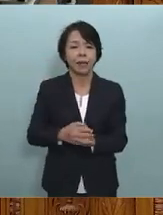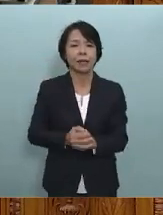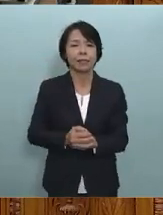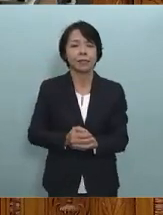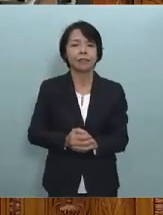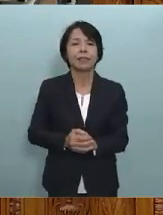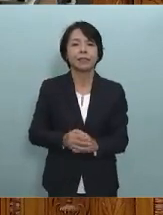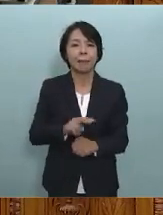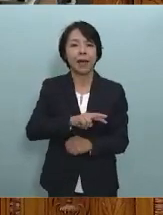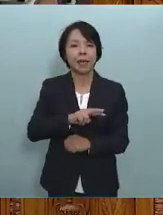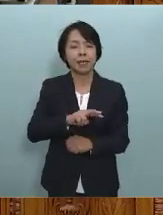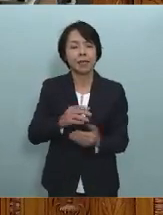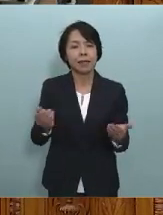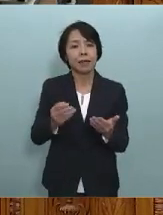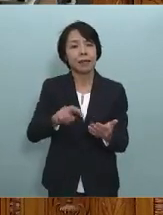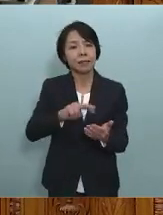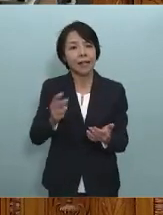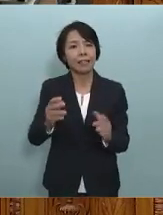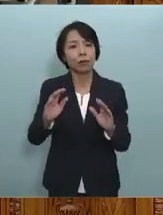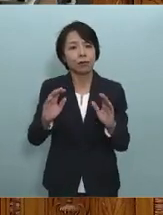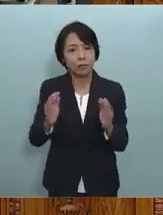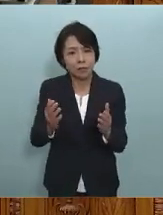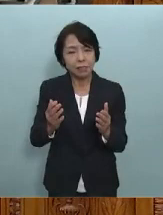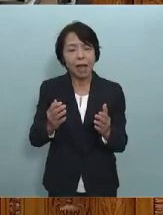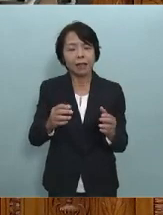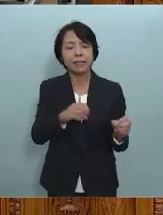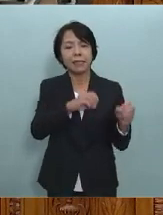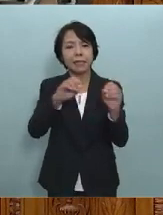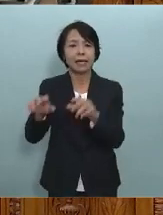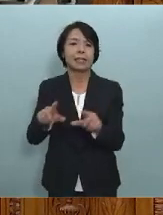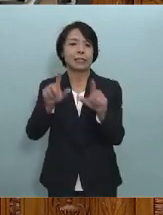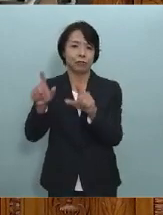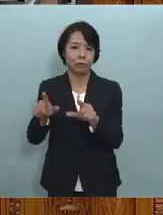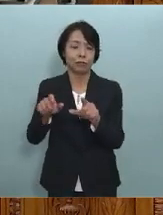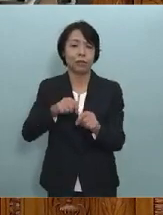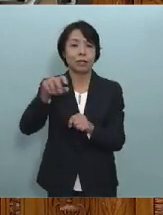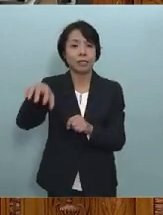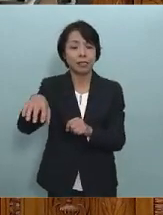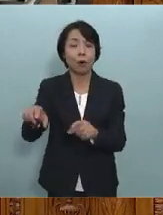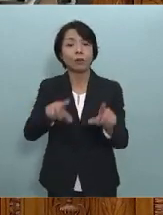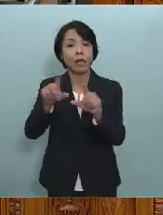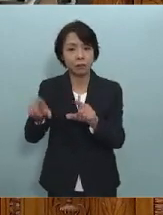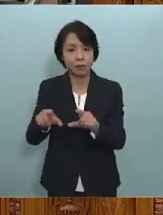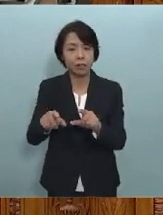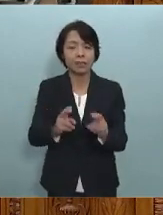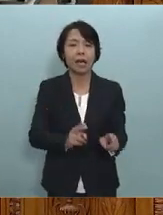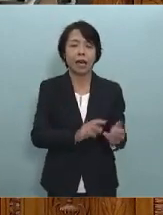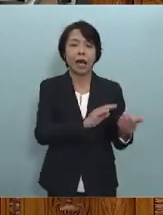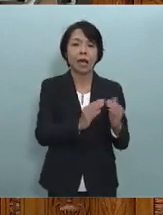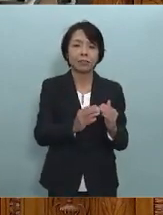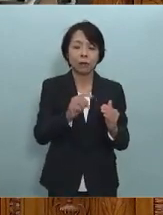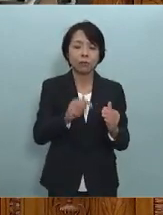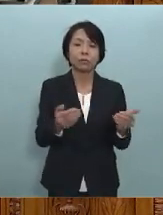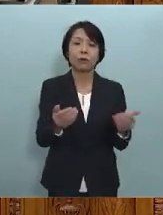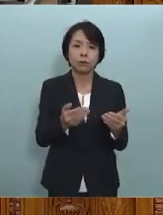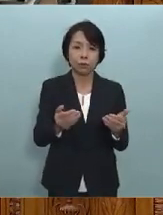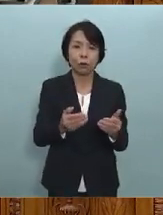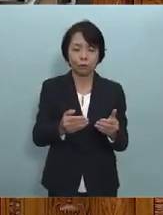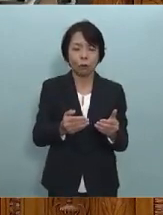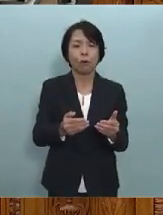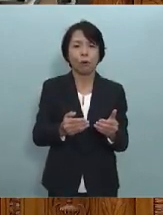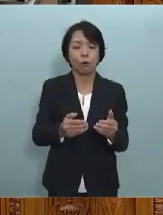転職なき移住です地方にいながら大都市県の仕事をリモートワークで行うということ